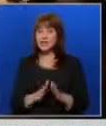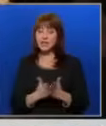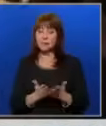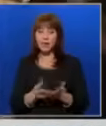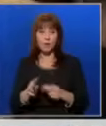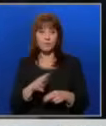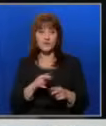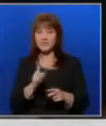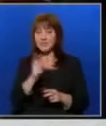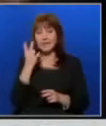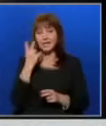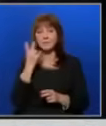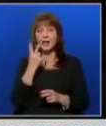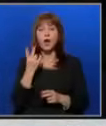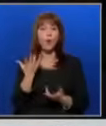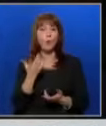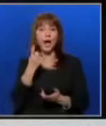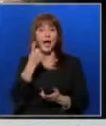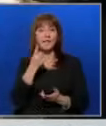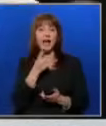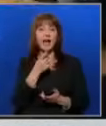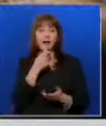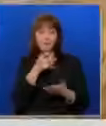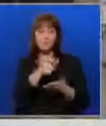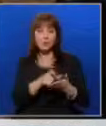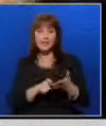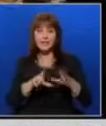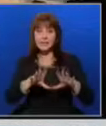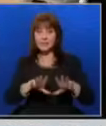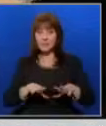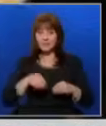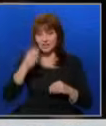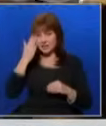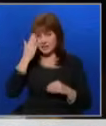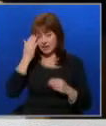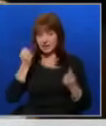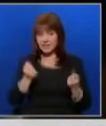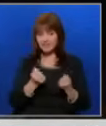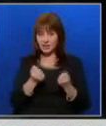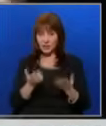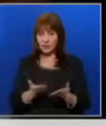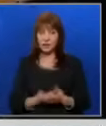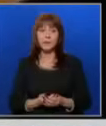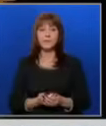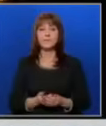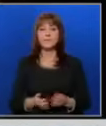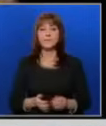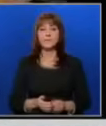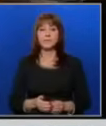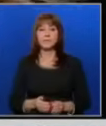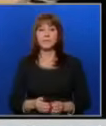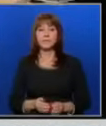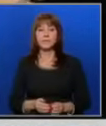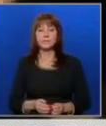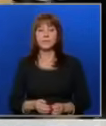на комисиите не са разбрали кога една бюлетина се приема за действителна. Хикс, бе. Какъв хикс е това, бе? Какво